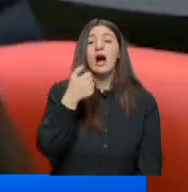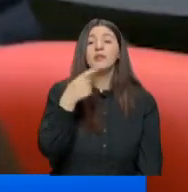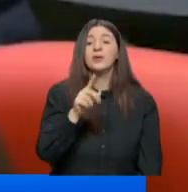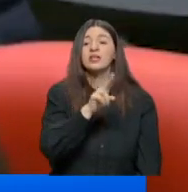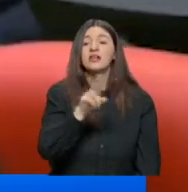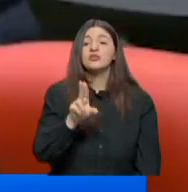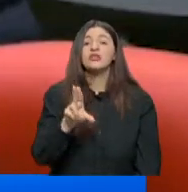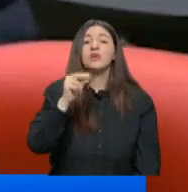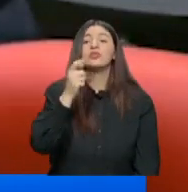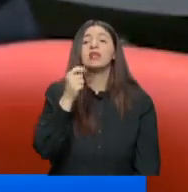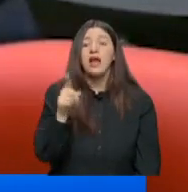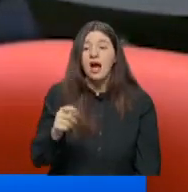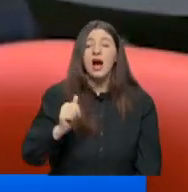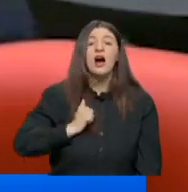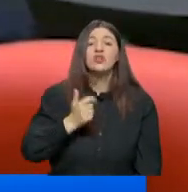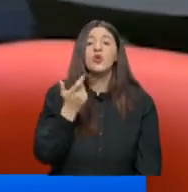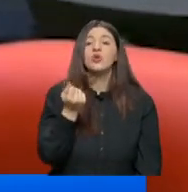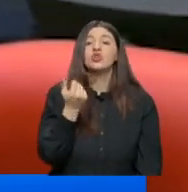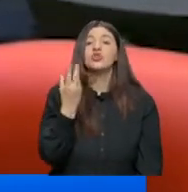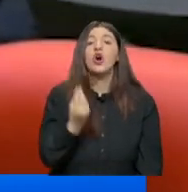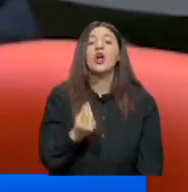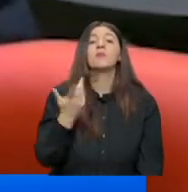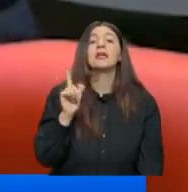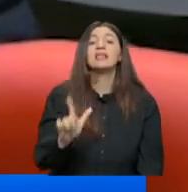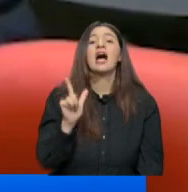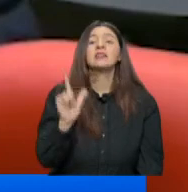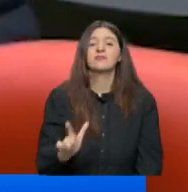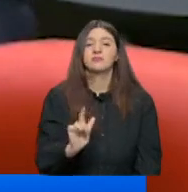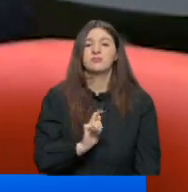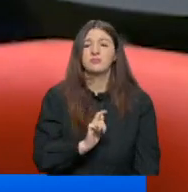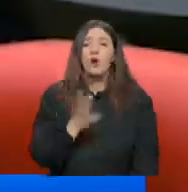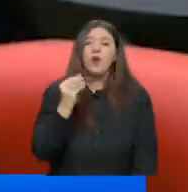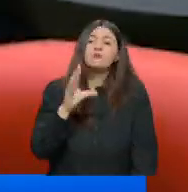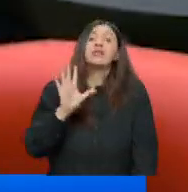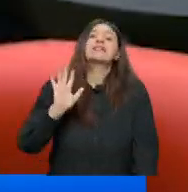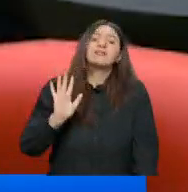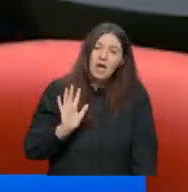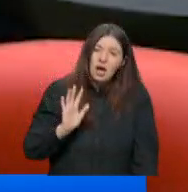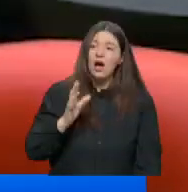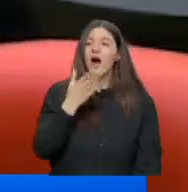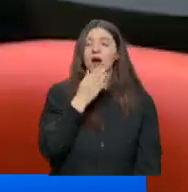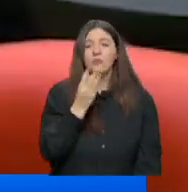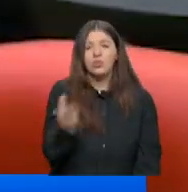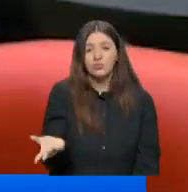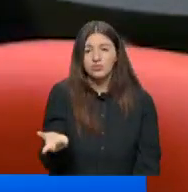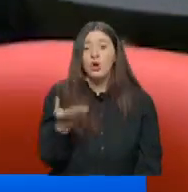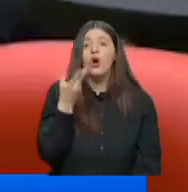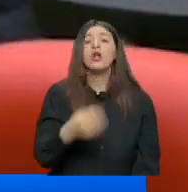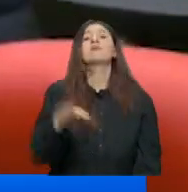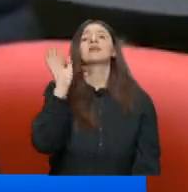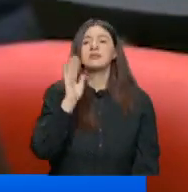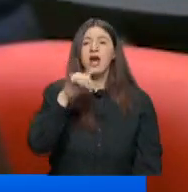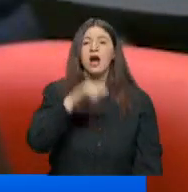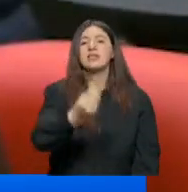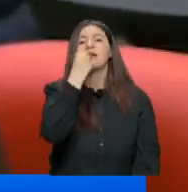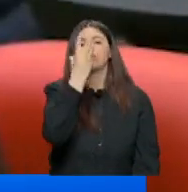6770 lira asgari ücret olmalı. Olmazsa ayıp olur. Olmazsa